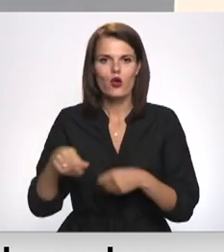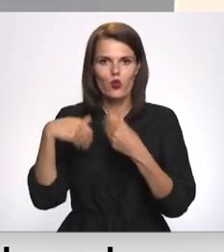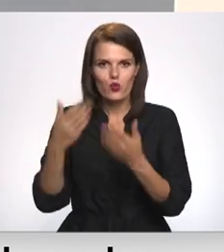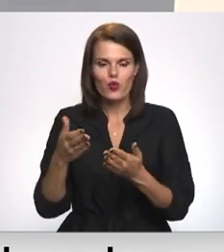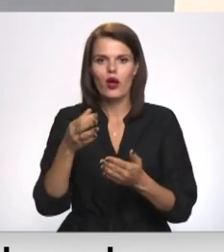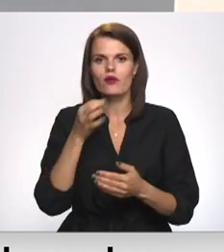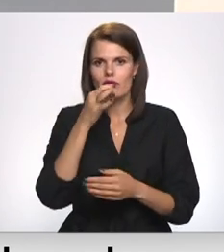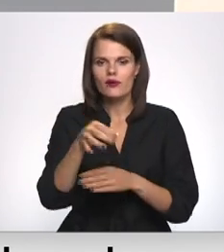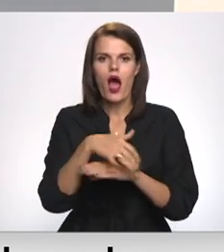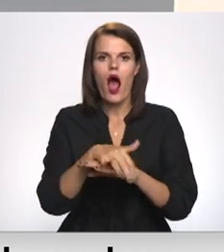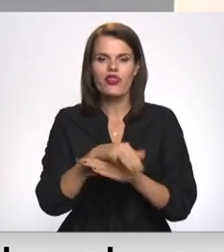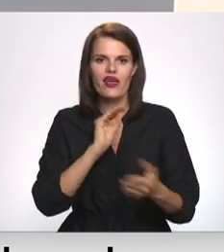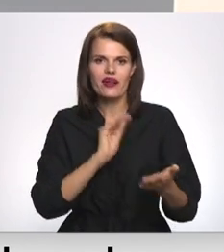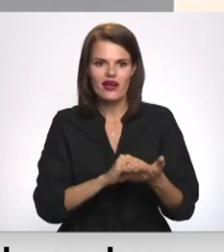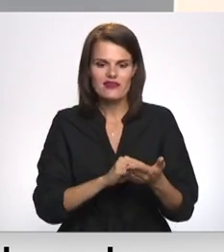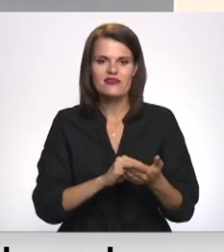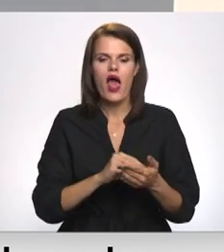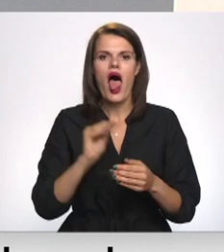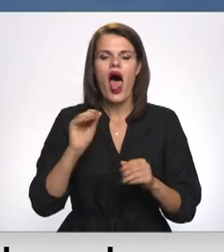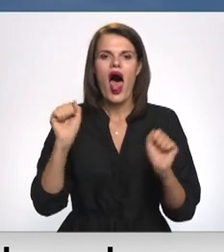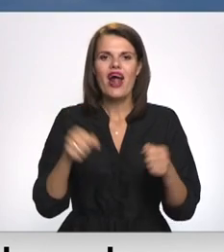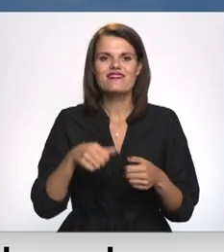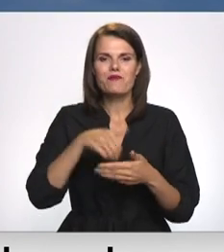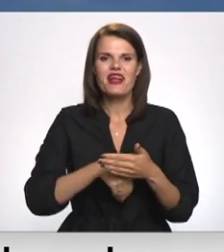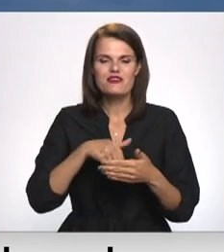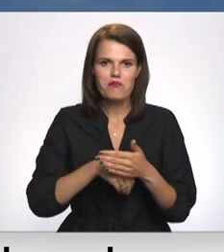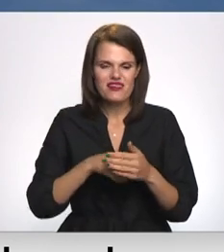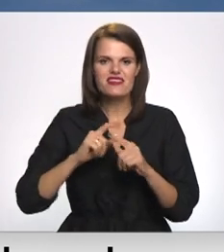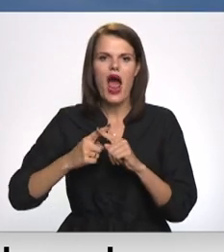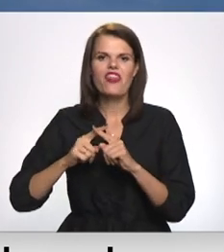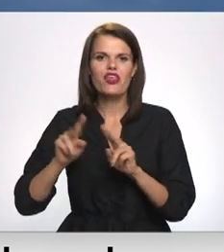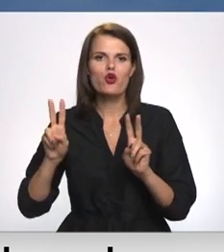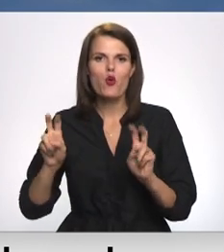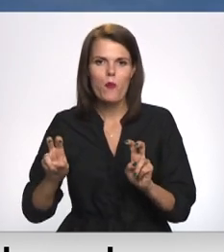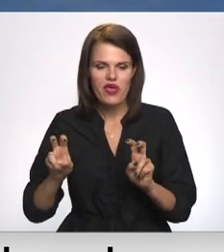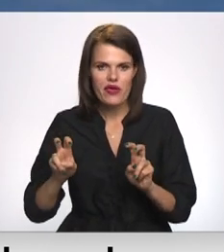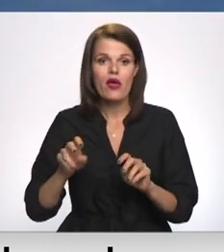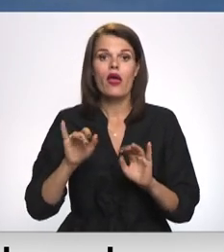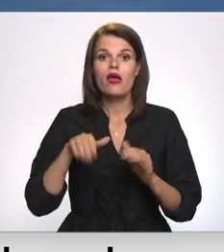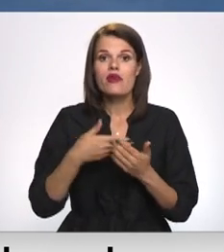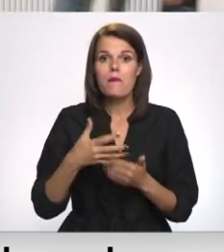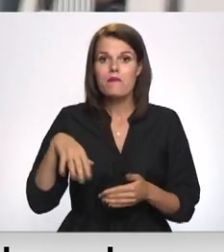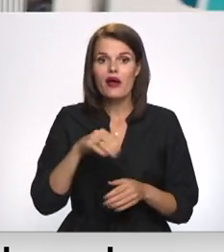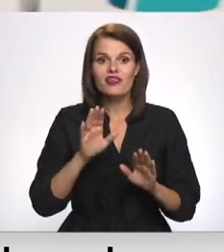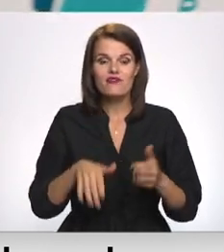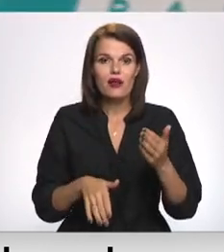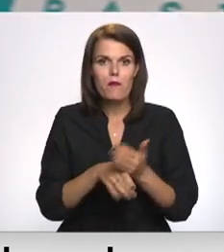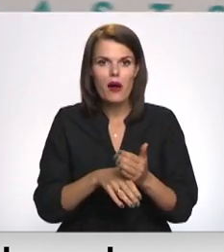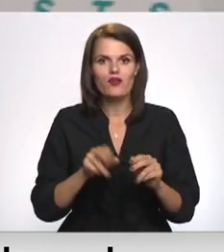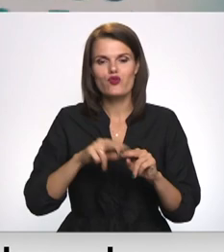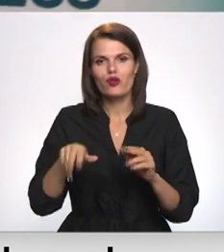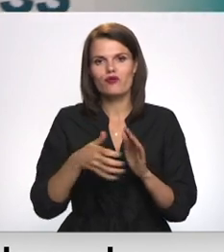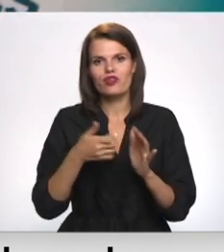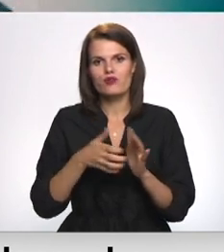norādam adresi ekspresa pasta adījumi, ja mēs varam kaut kā palīdzēt un ļaut izmantot šo mūsu tīklu